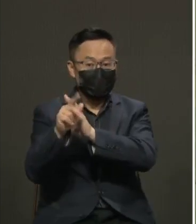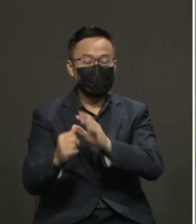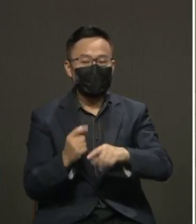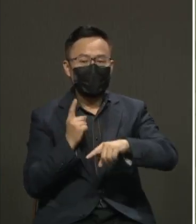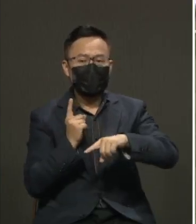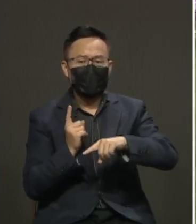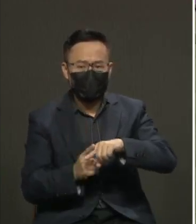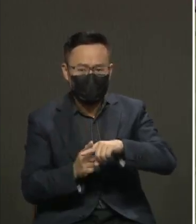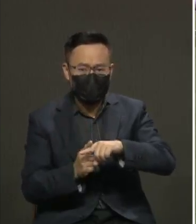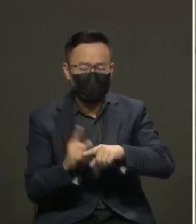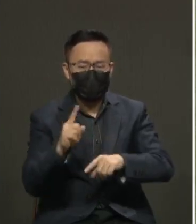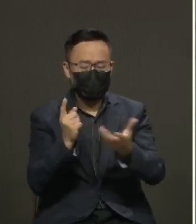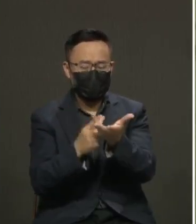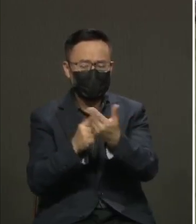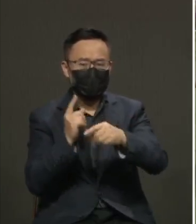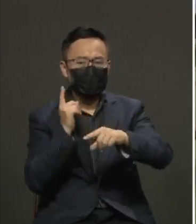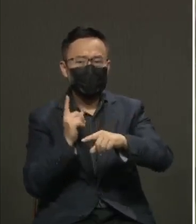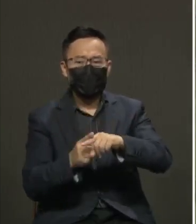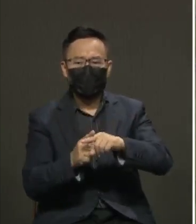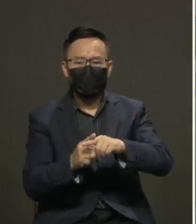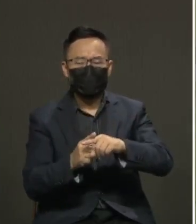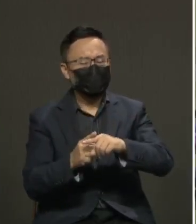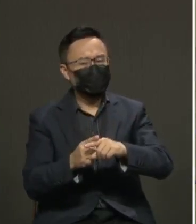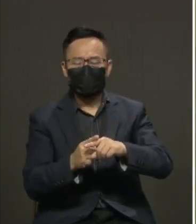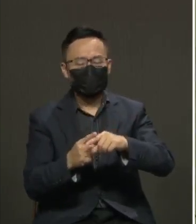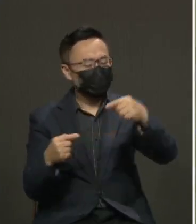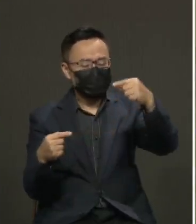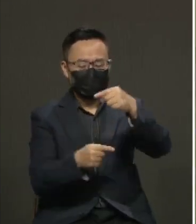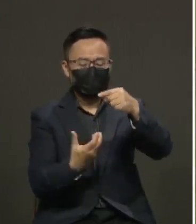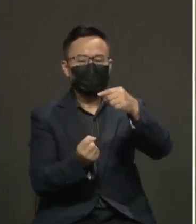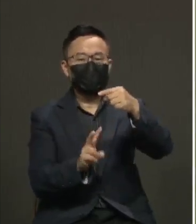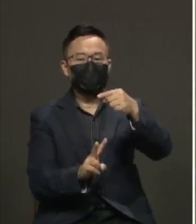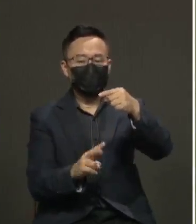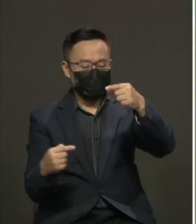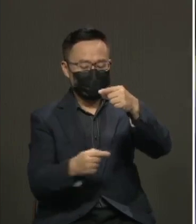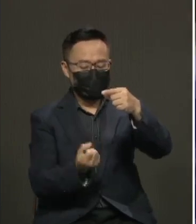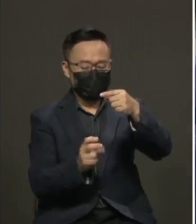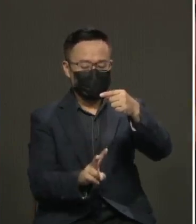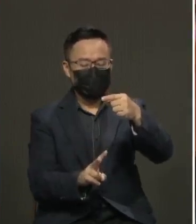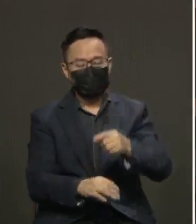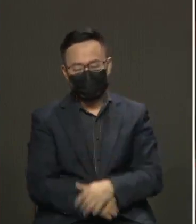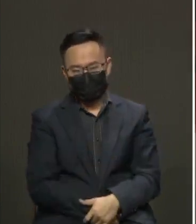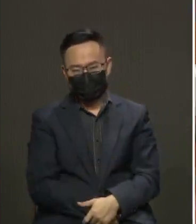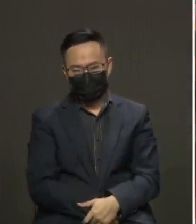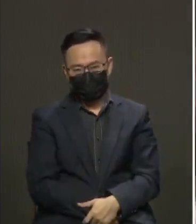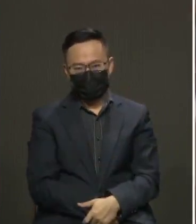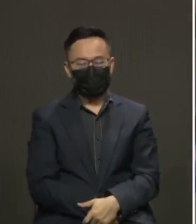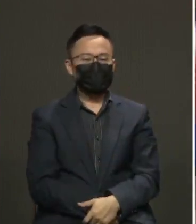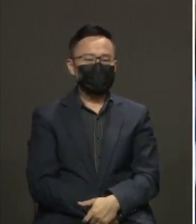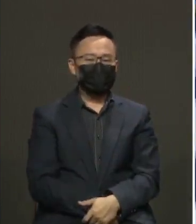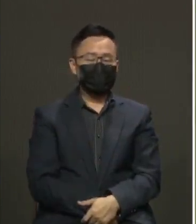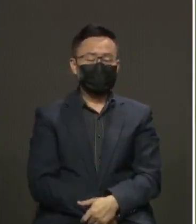ซั่นนี้ออกสตาร์ทมาไม่ค่อยดีเท่าไหร่นะคะอยู่อันดับที่12ของตารางคะแนนค่ะ แล้ว